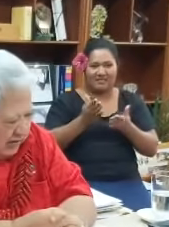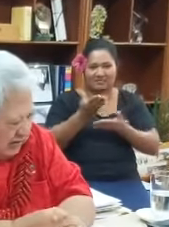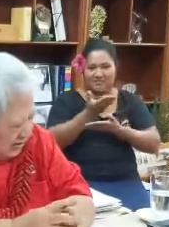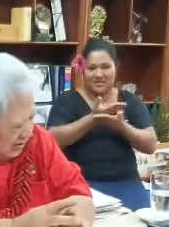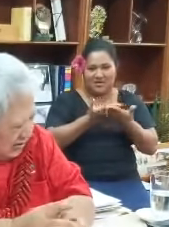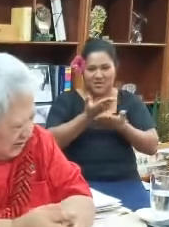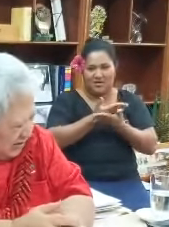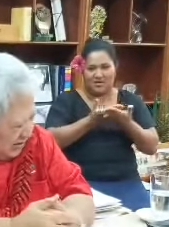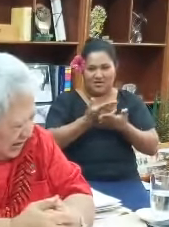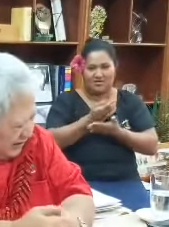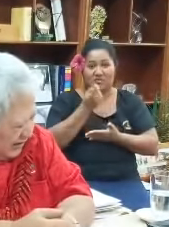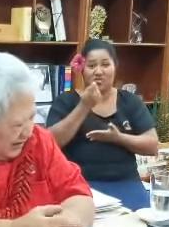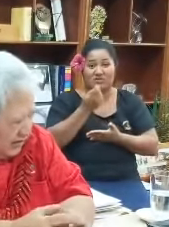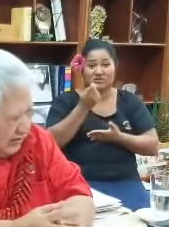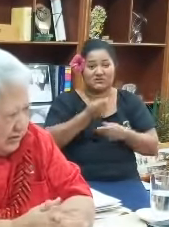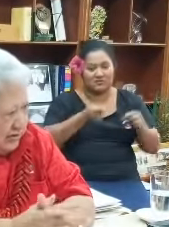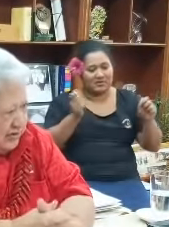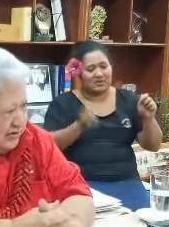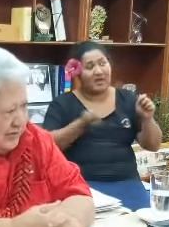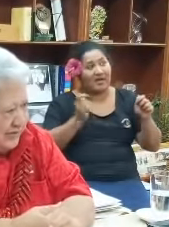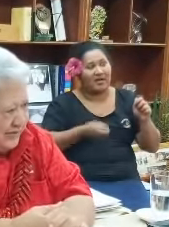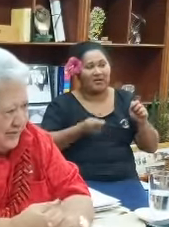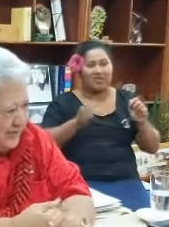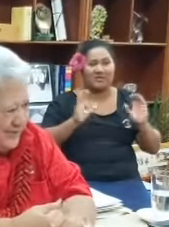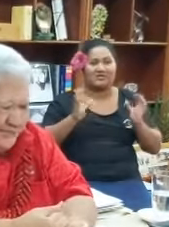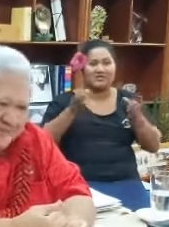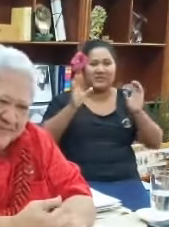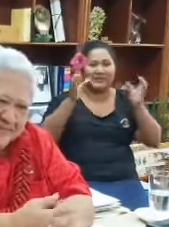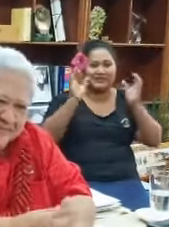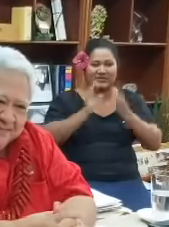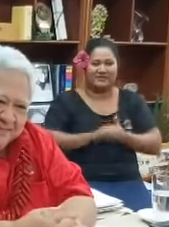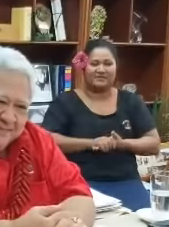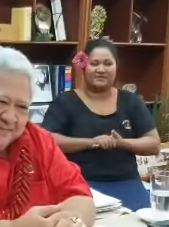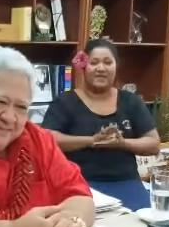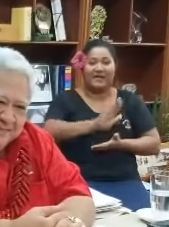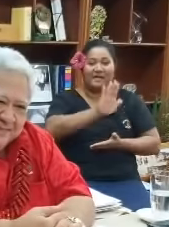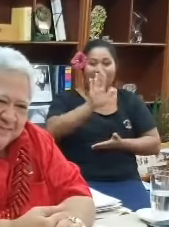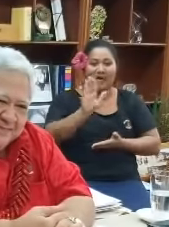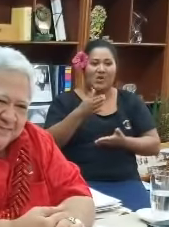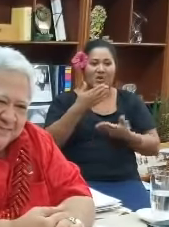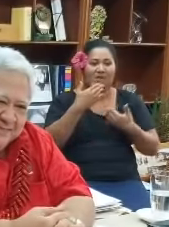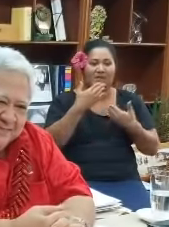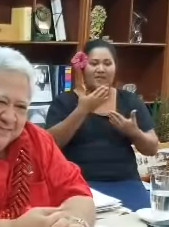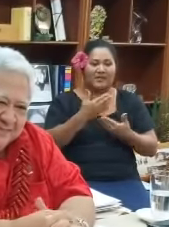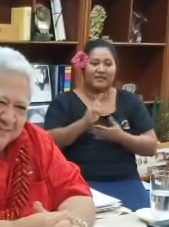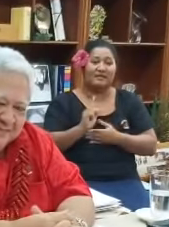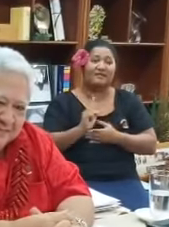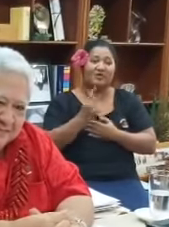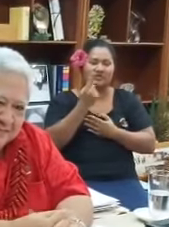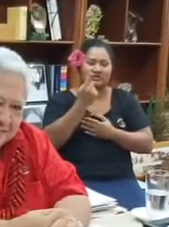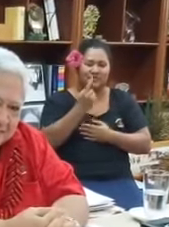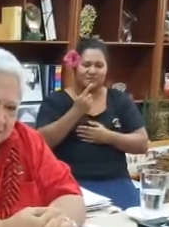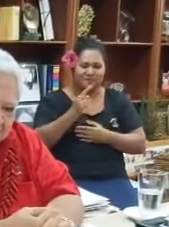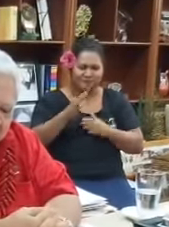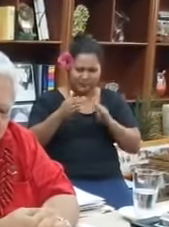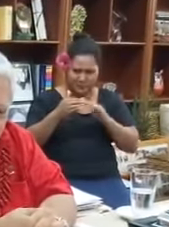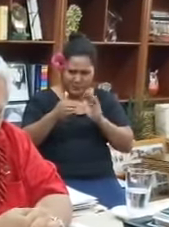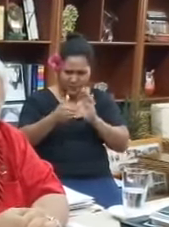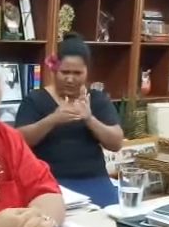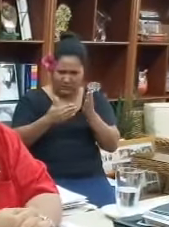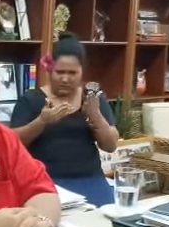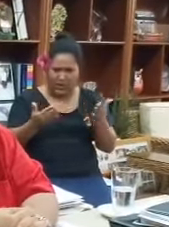Cacalanga, or you can be a kai for my local Christmas. My love, I've tied. Olem ta upumom, ole, what a tala, ya,